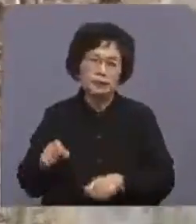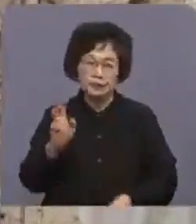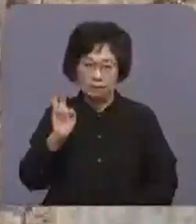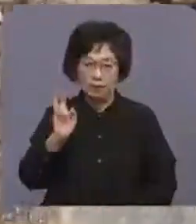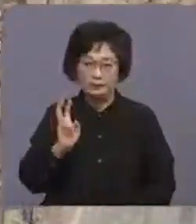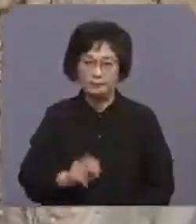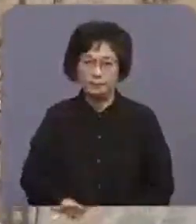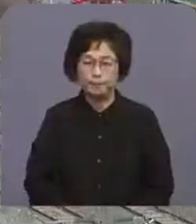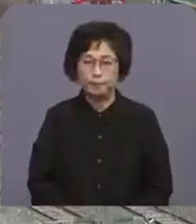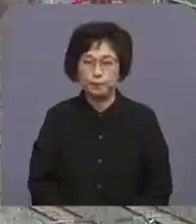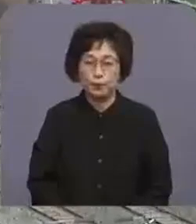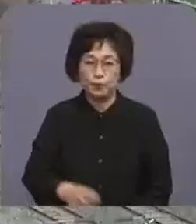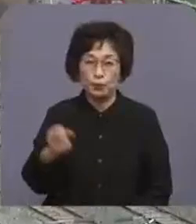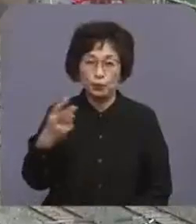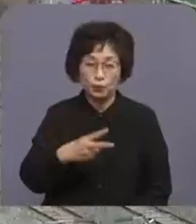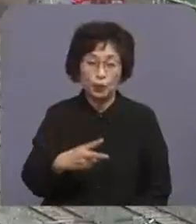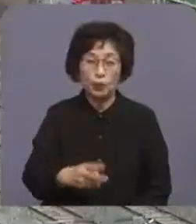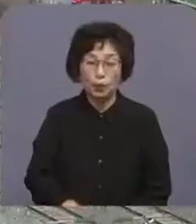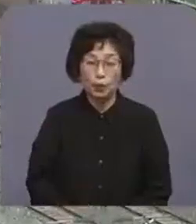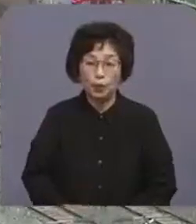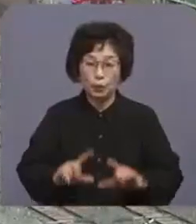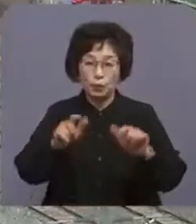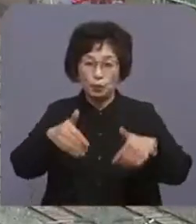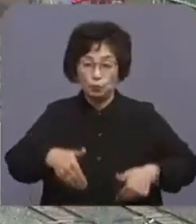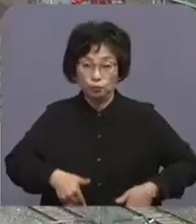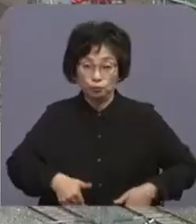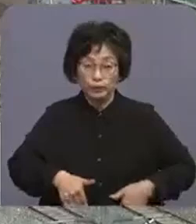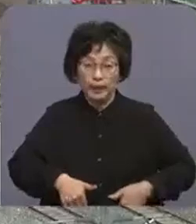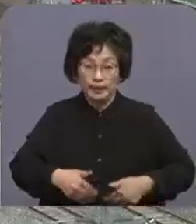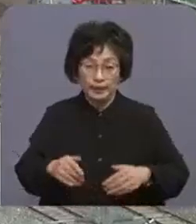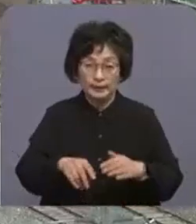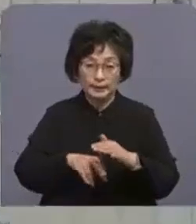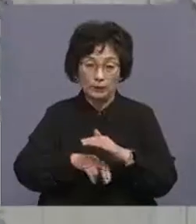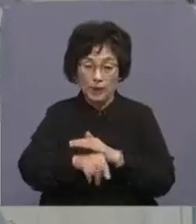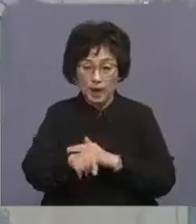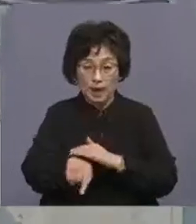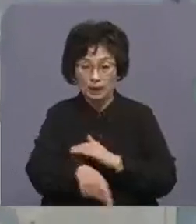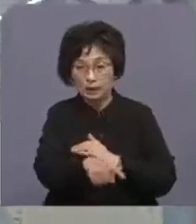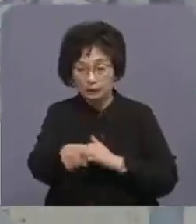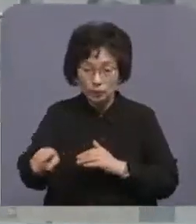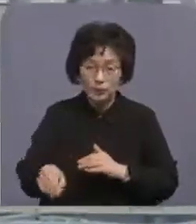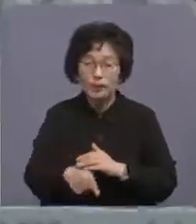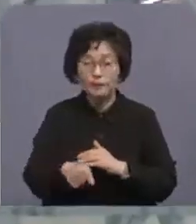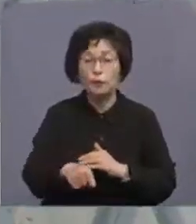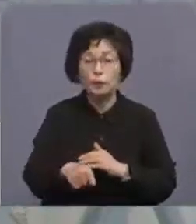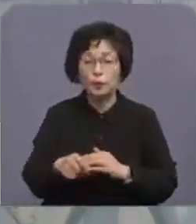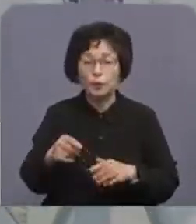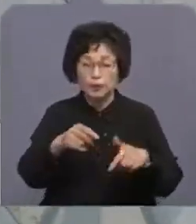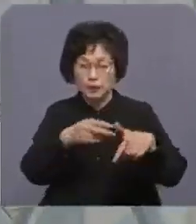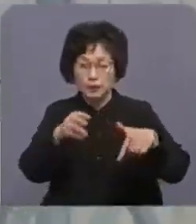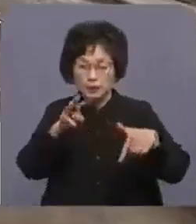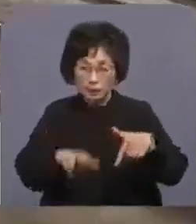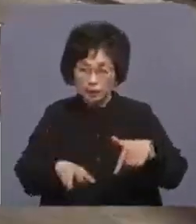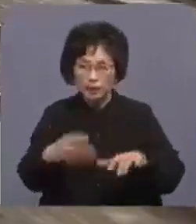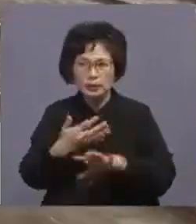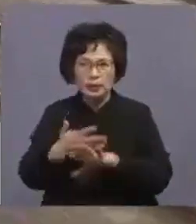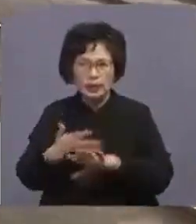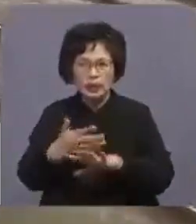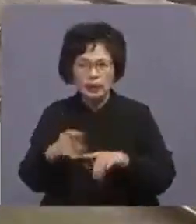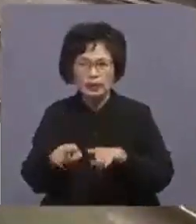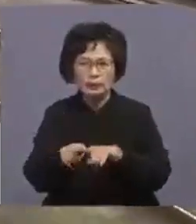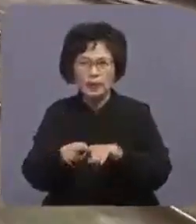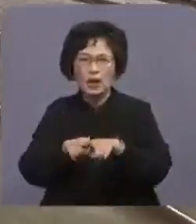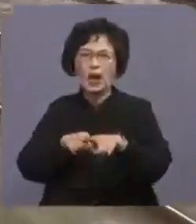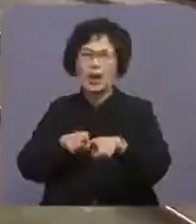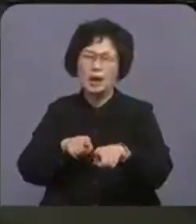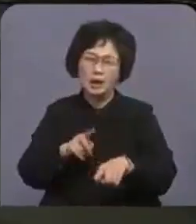있습니다. 또 경부선 지하화 사업도 정부에서 속도를 조절하거나 인천 등 다른 지역에 밀리는 등의